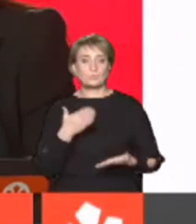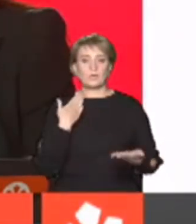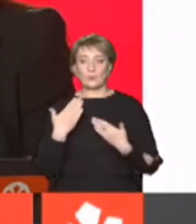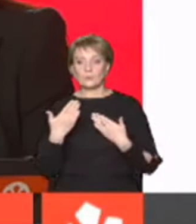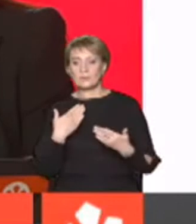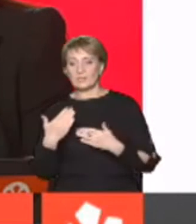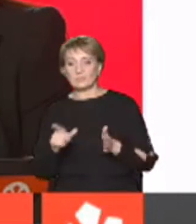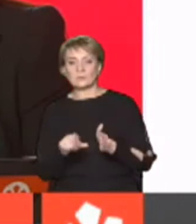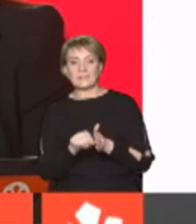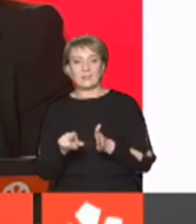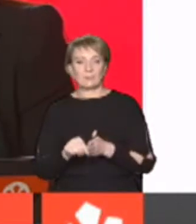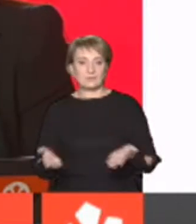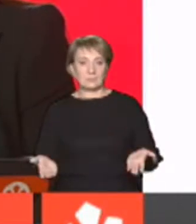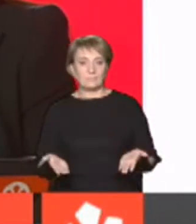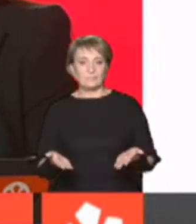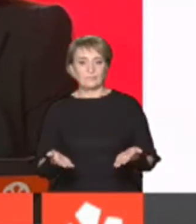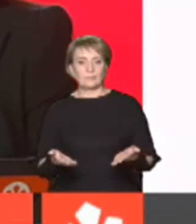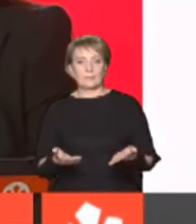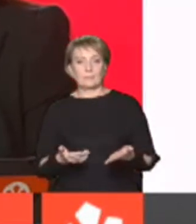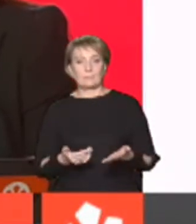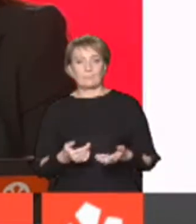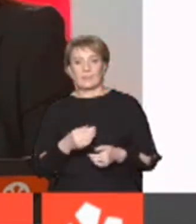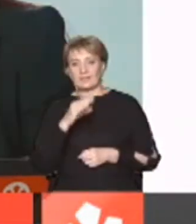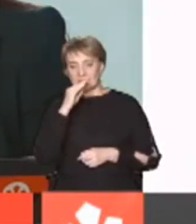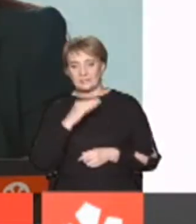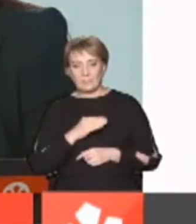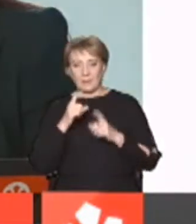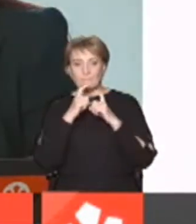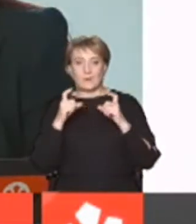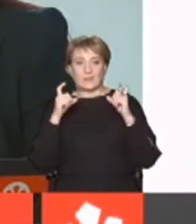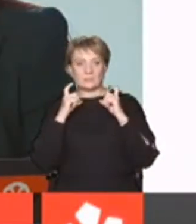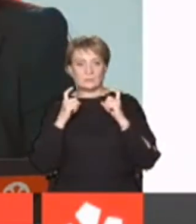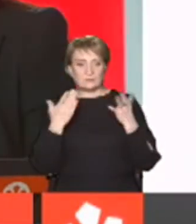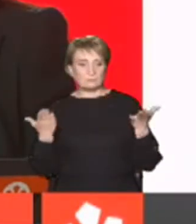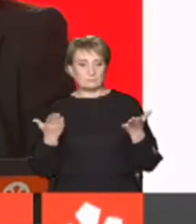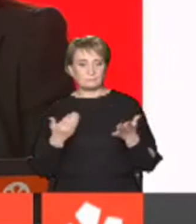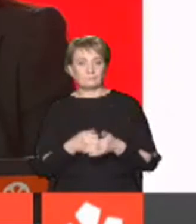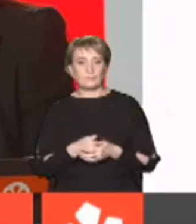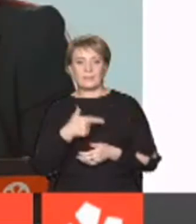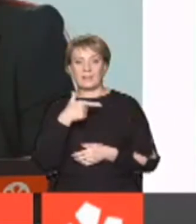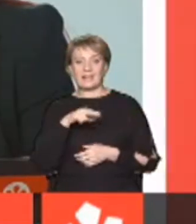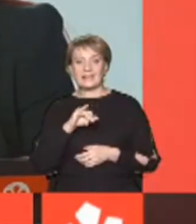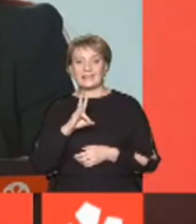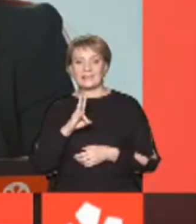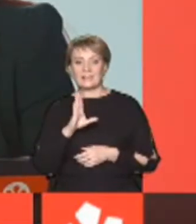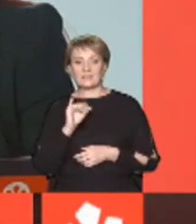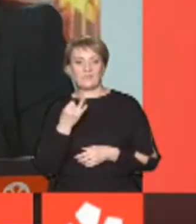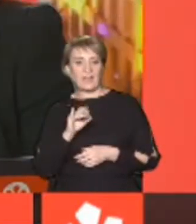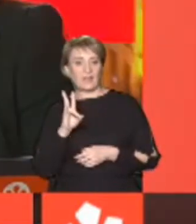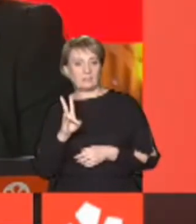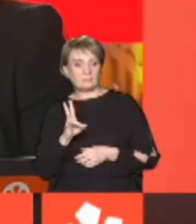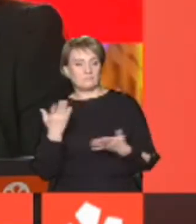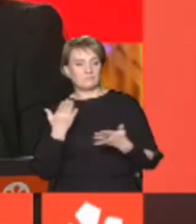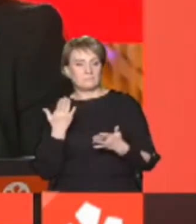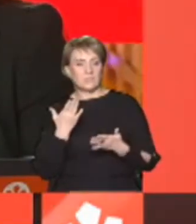з кимось, в ядках, знімаємо маску глінтвейну, то якась ймовірність